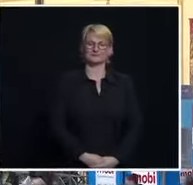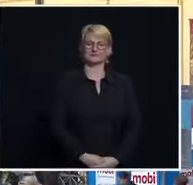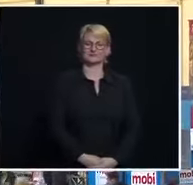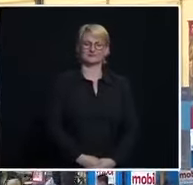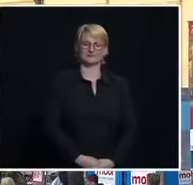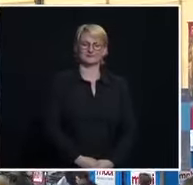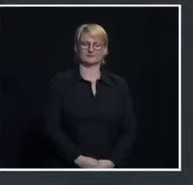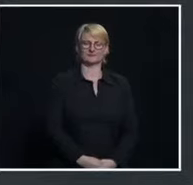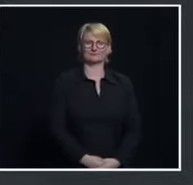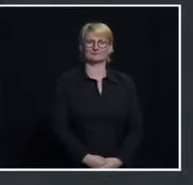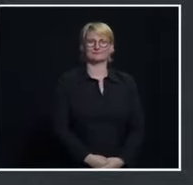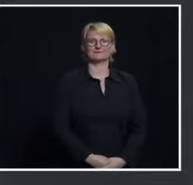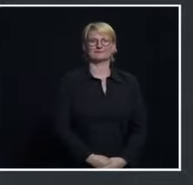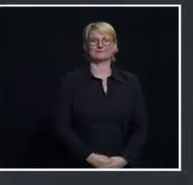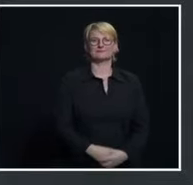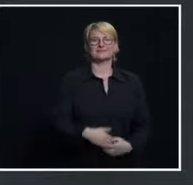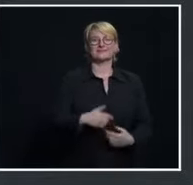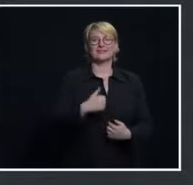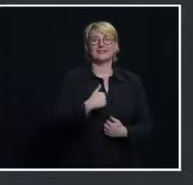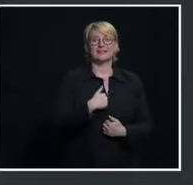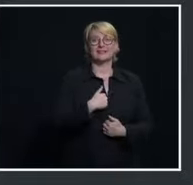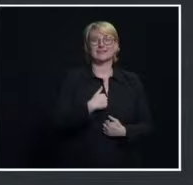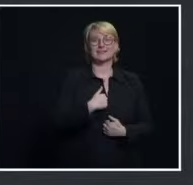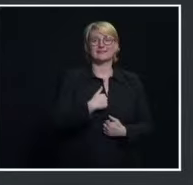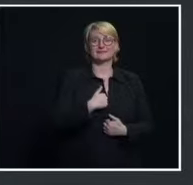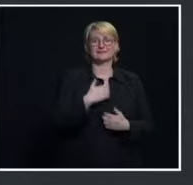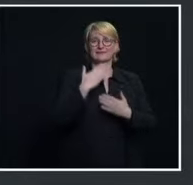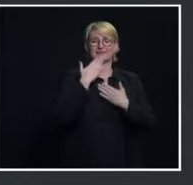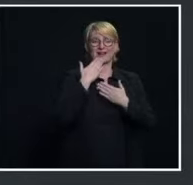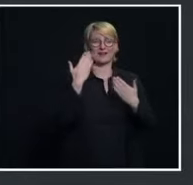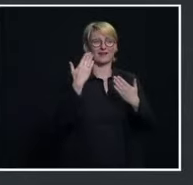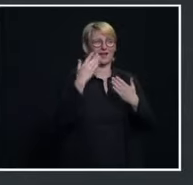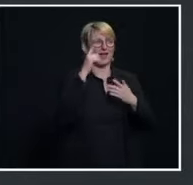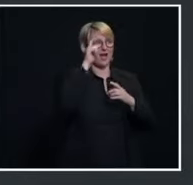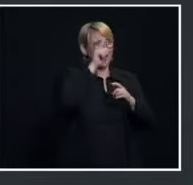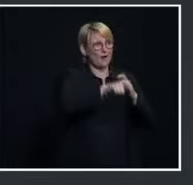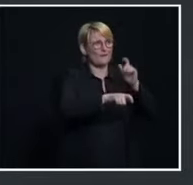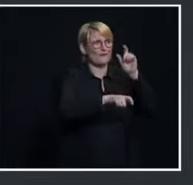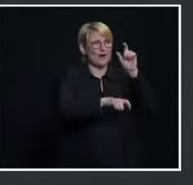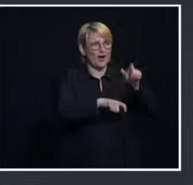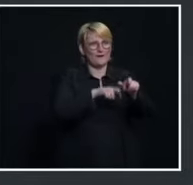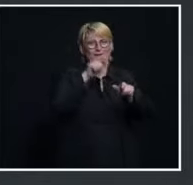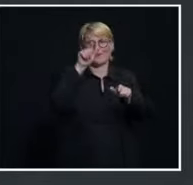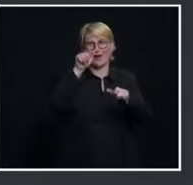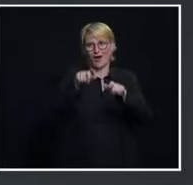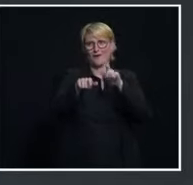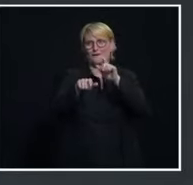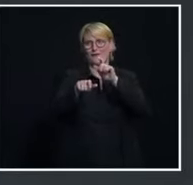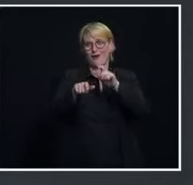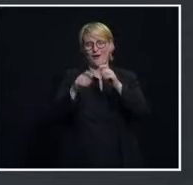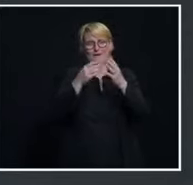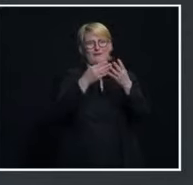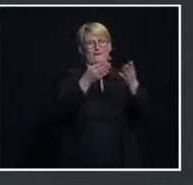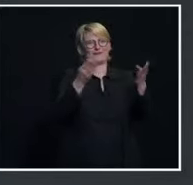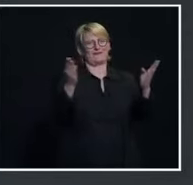Ich sage Danke an jeden Einzelnen von Ihnen und euch.